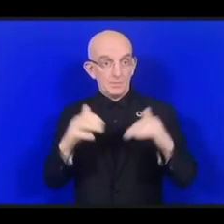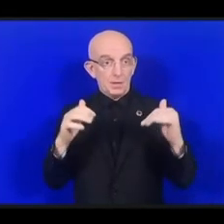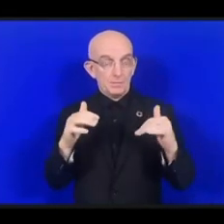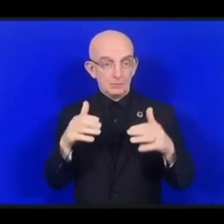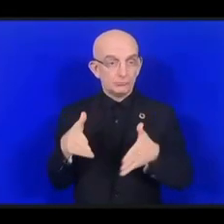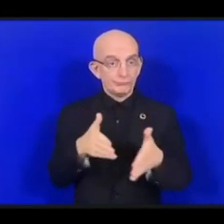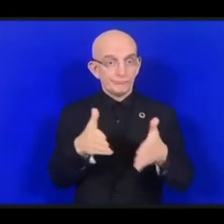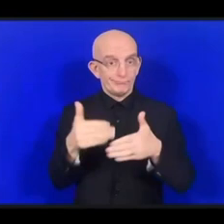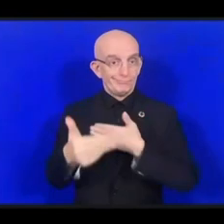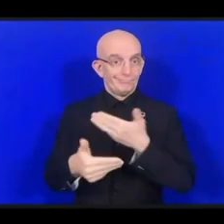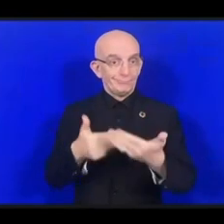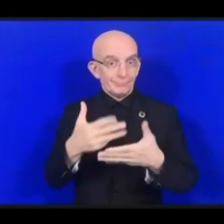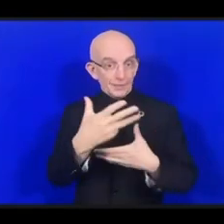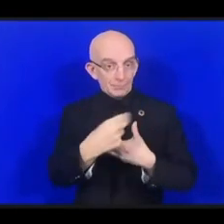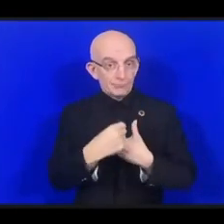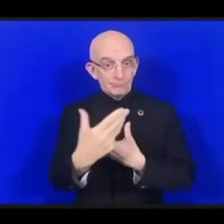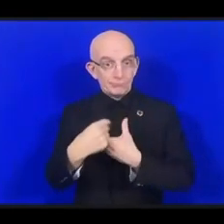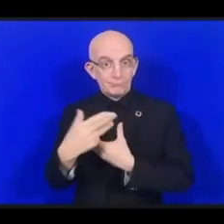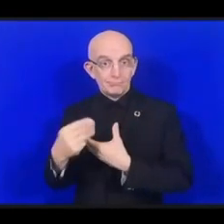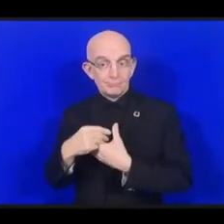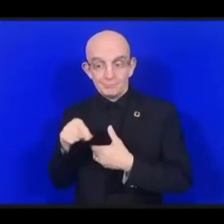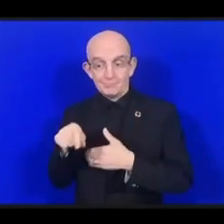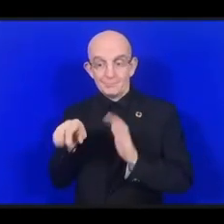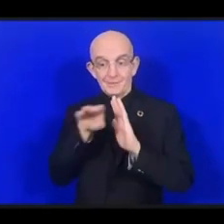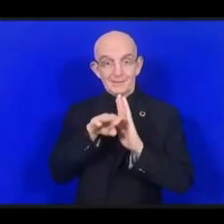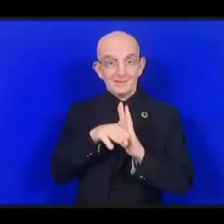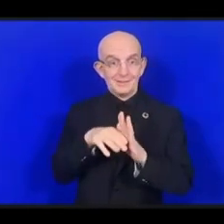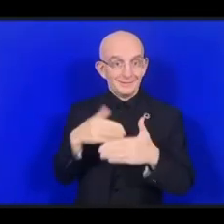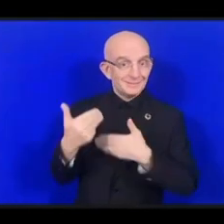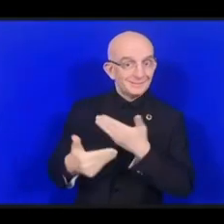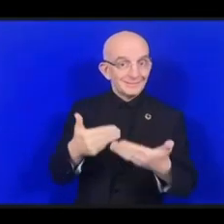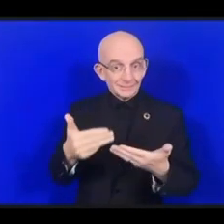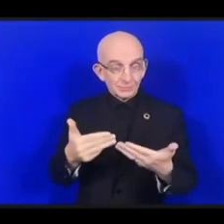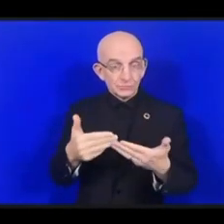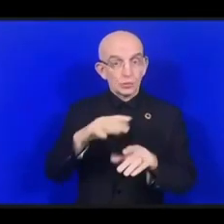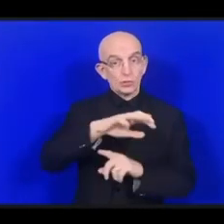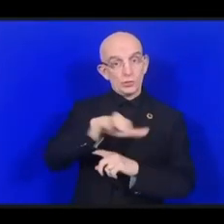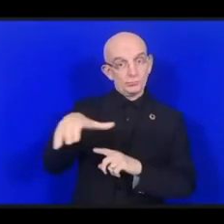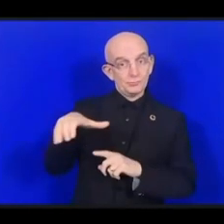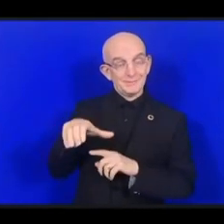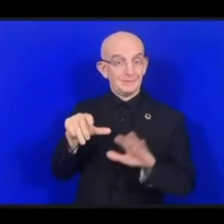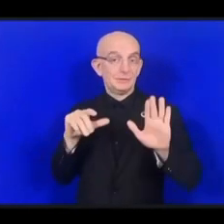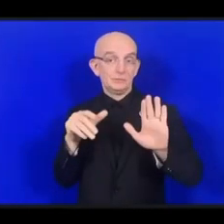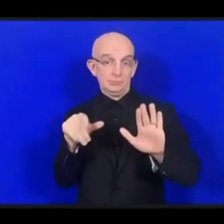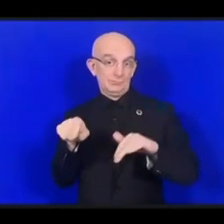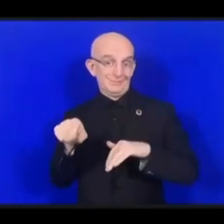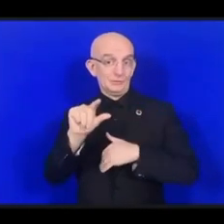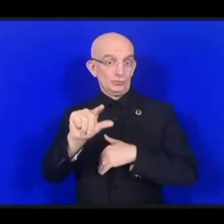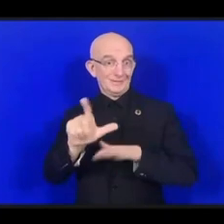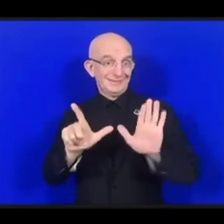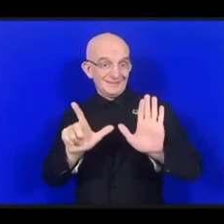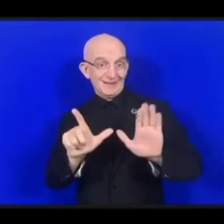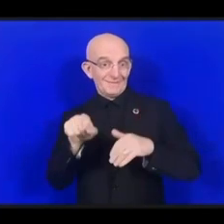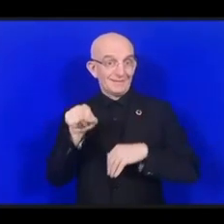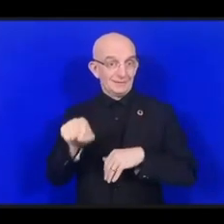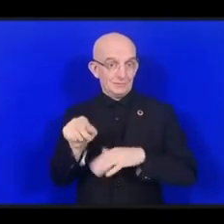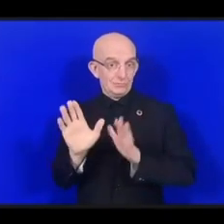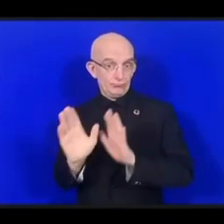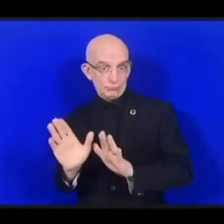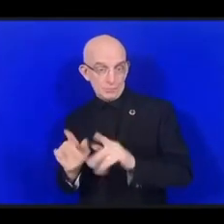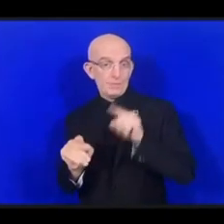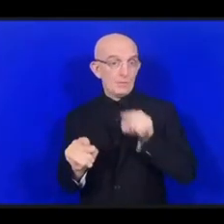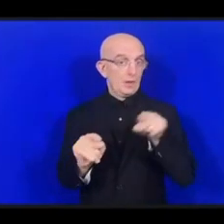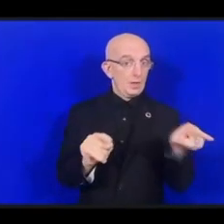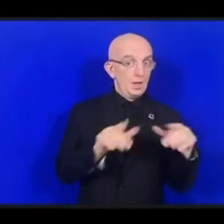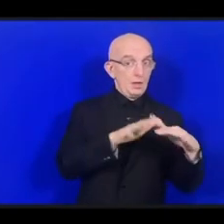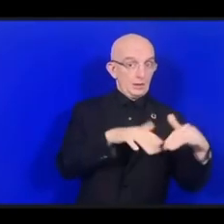autres pays y compris des pays Bries qui auraient pu faire partie de ces discussions importantes à une nouvelle